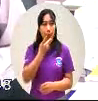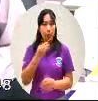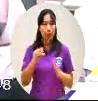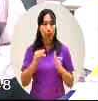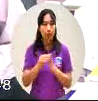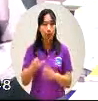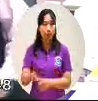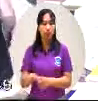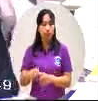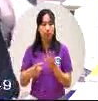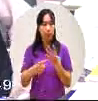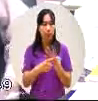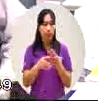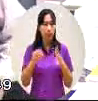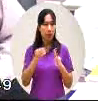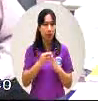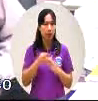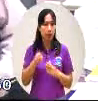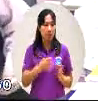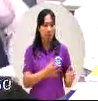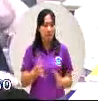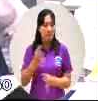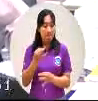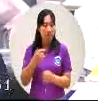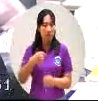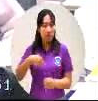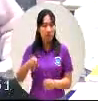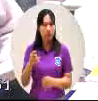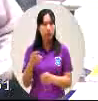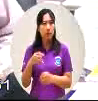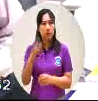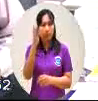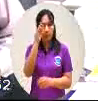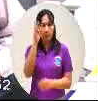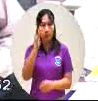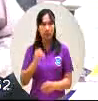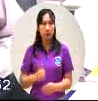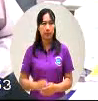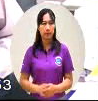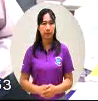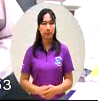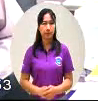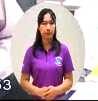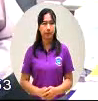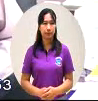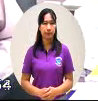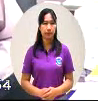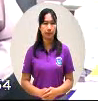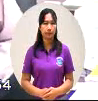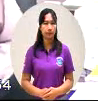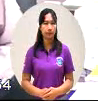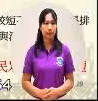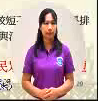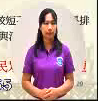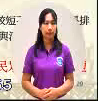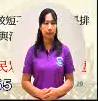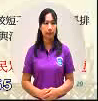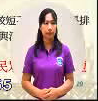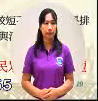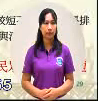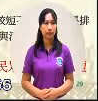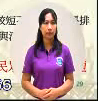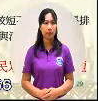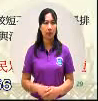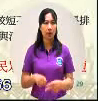间来勘察一下。好，下一个。好啊，这个是向我们公务单